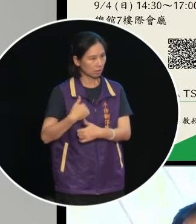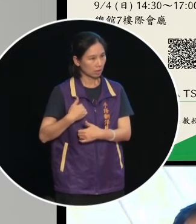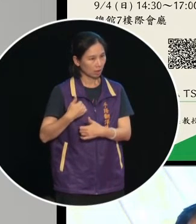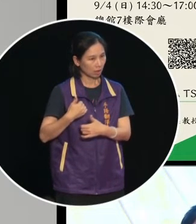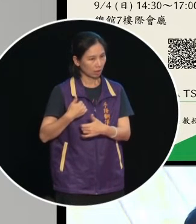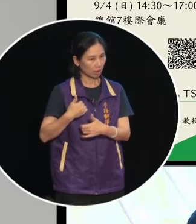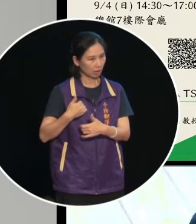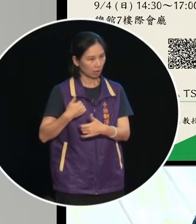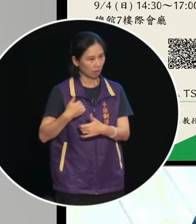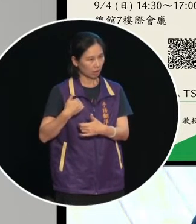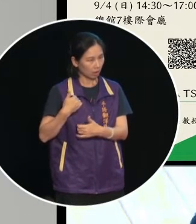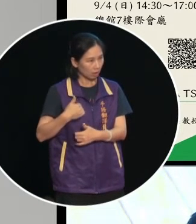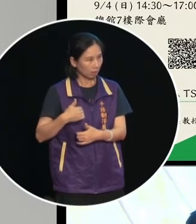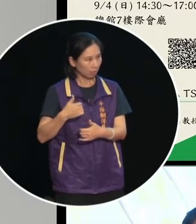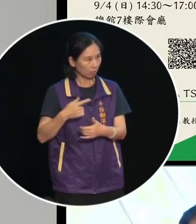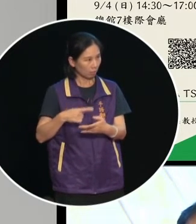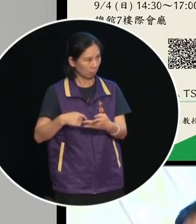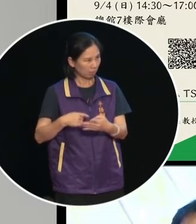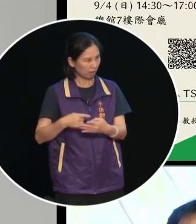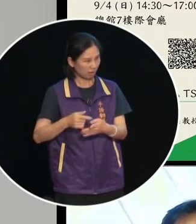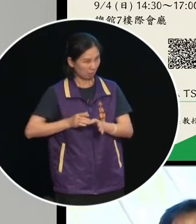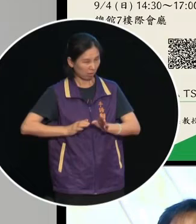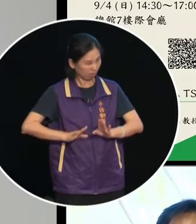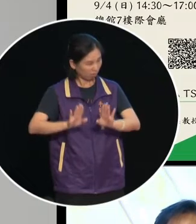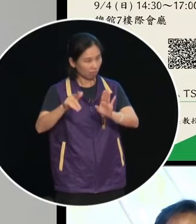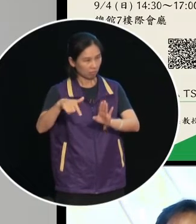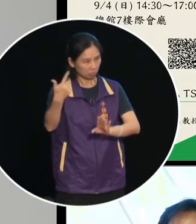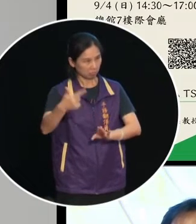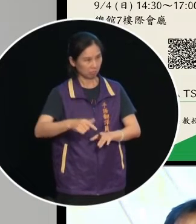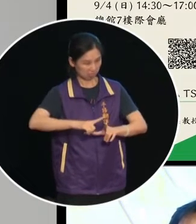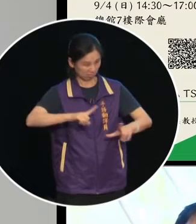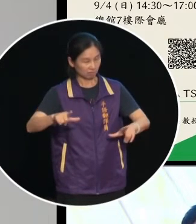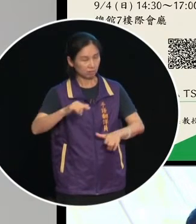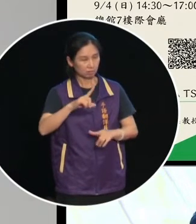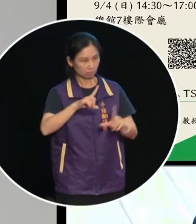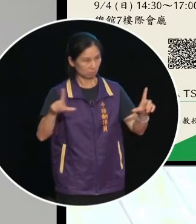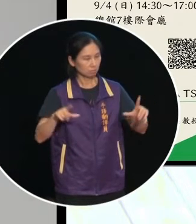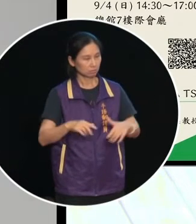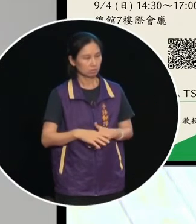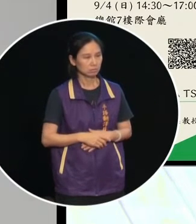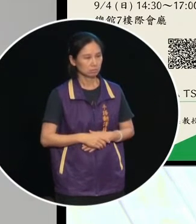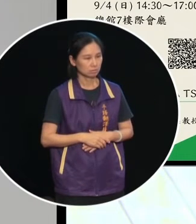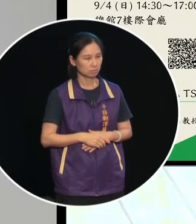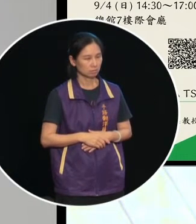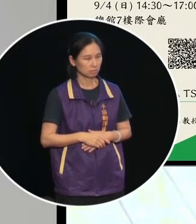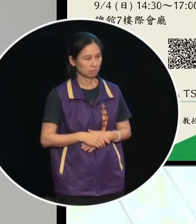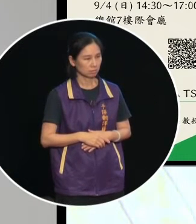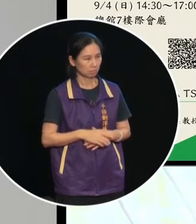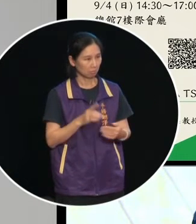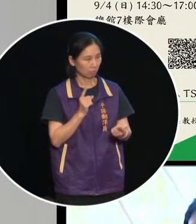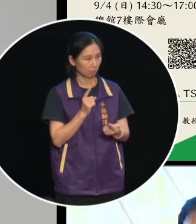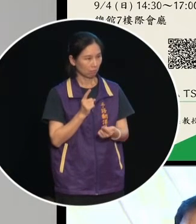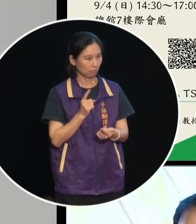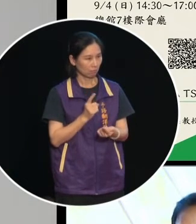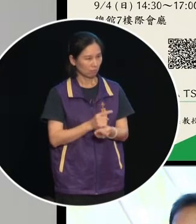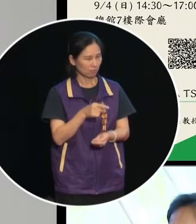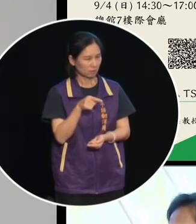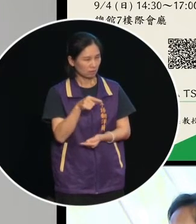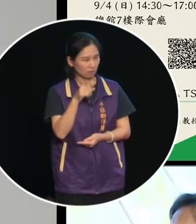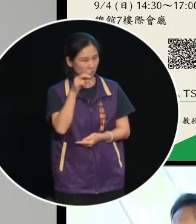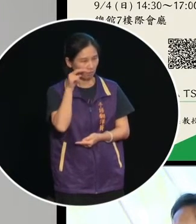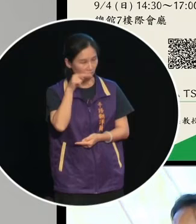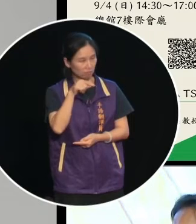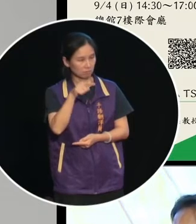军事扩大的速度非常快，而且规模很大，所以我觉得从这个单纯的军